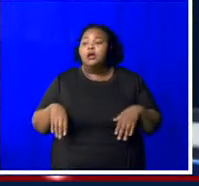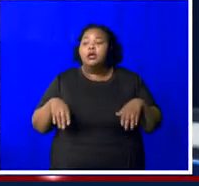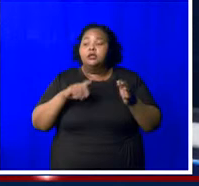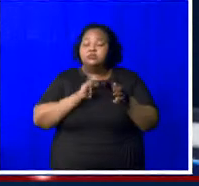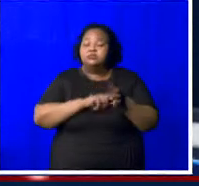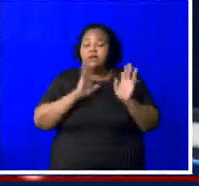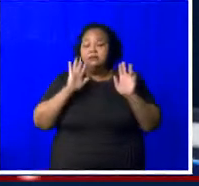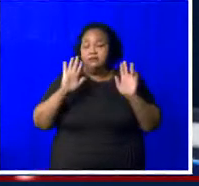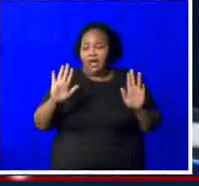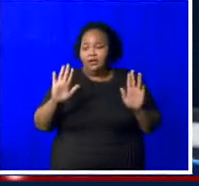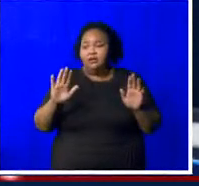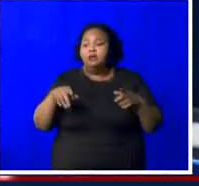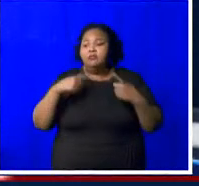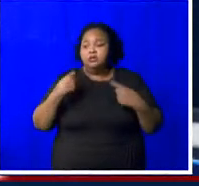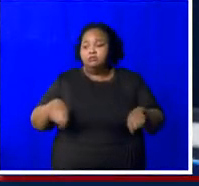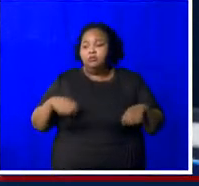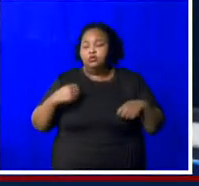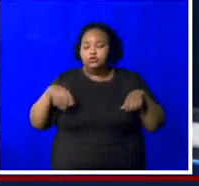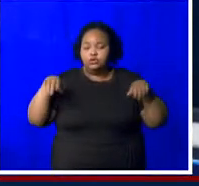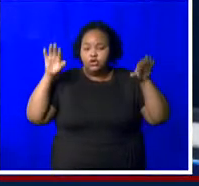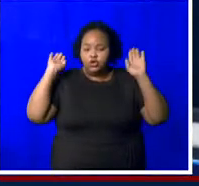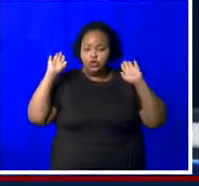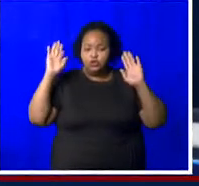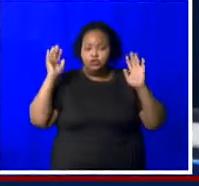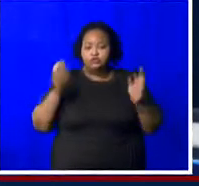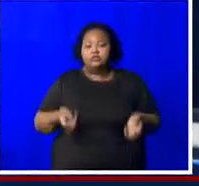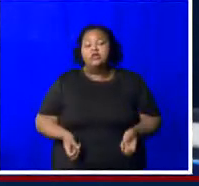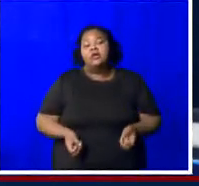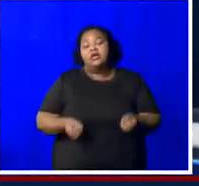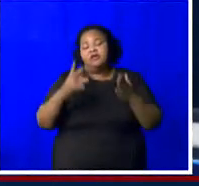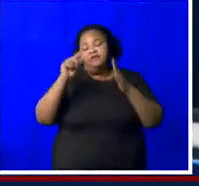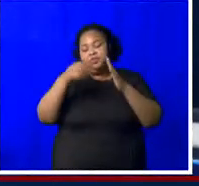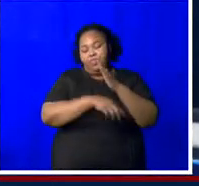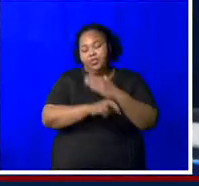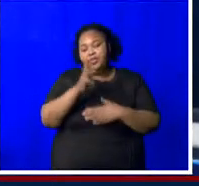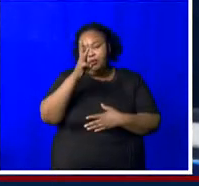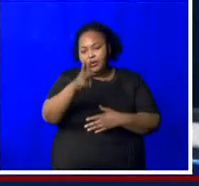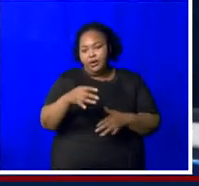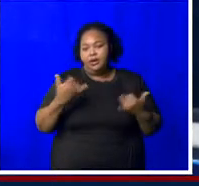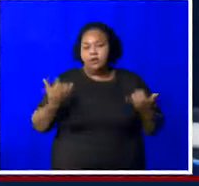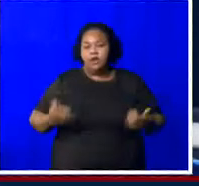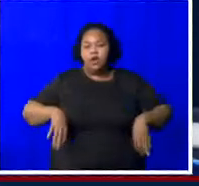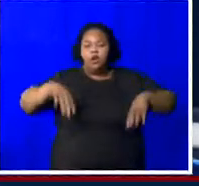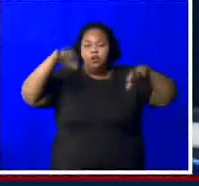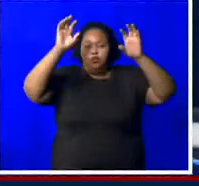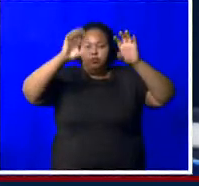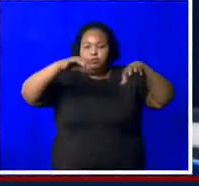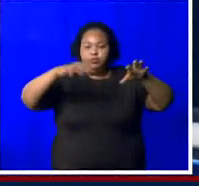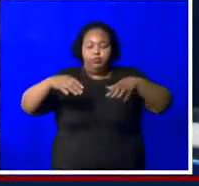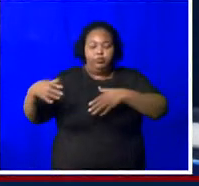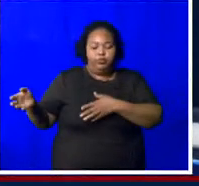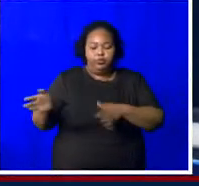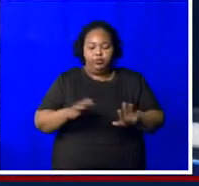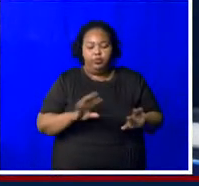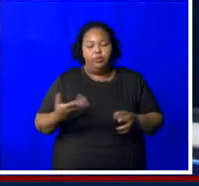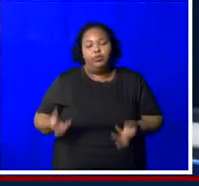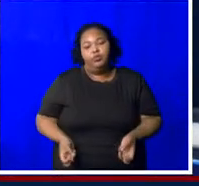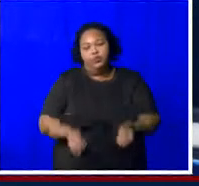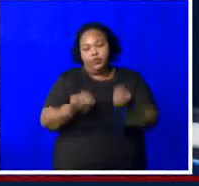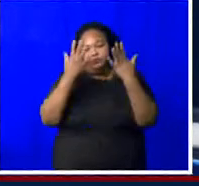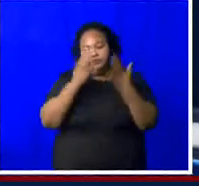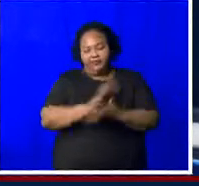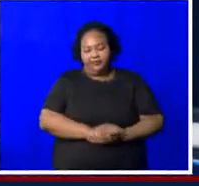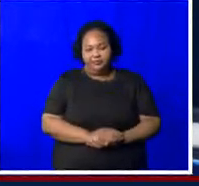ebholeni kule mphela sompho lesisuka kuyo. Sibonga mkhosi. Sibonga kakhulu Dlondlo Maswahla Mahle, simo selitulu selilanga lanamuhla nelilanga lakusasa